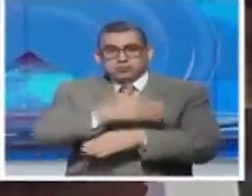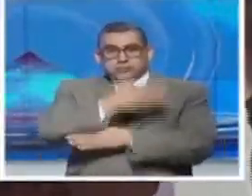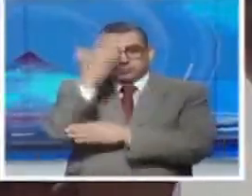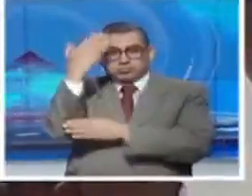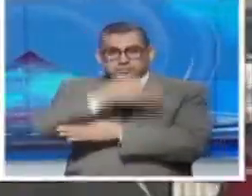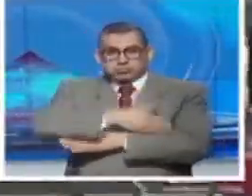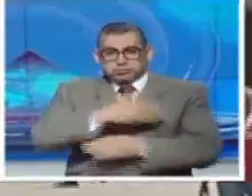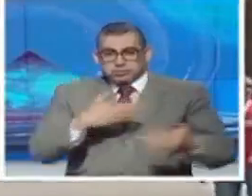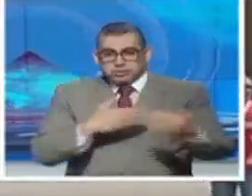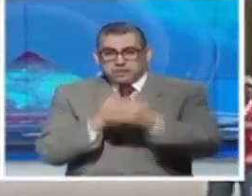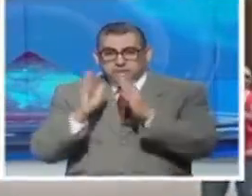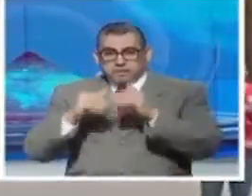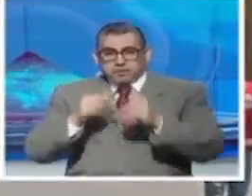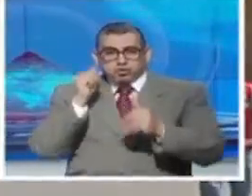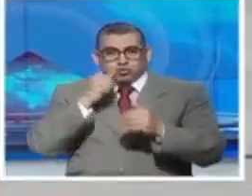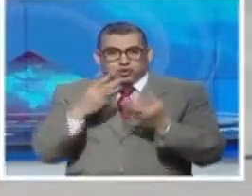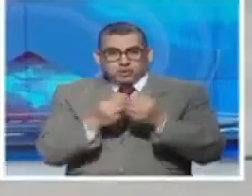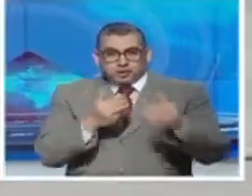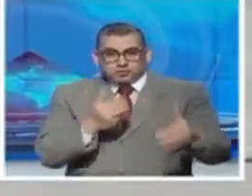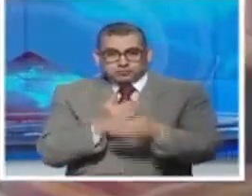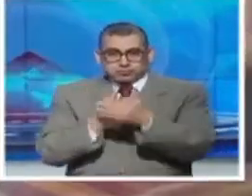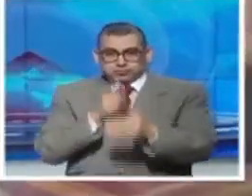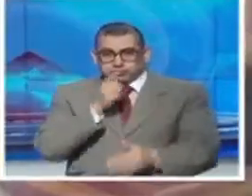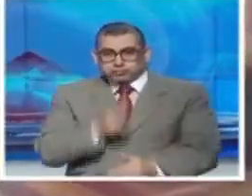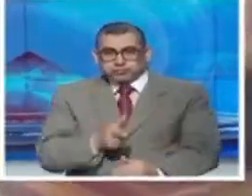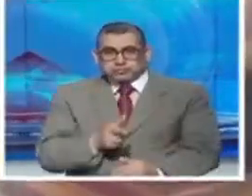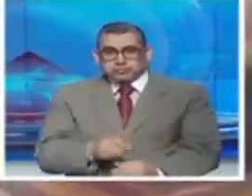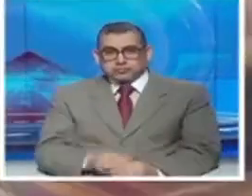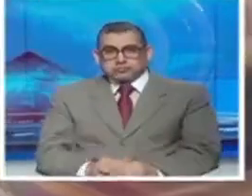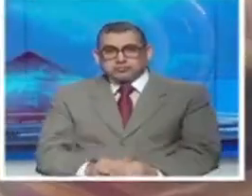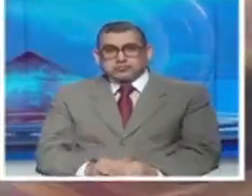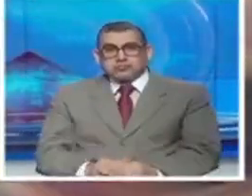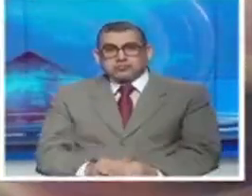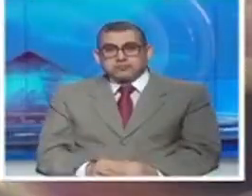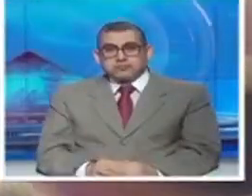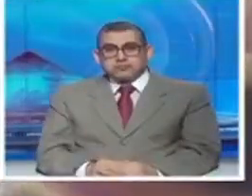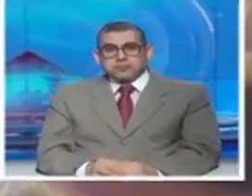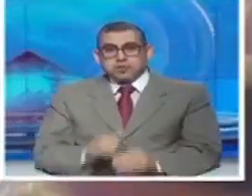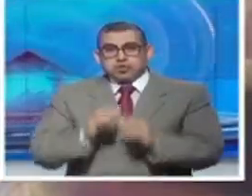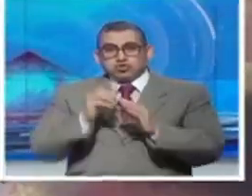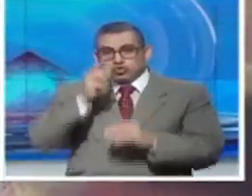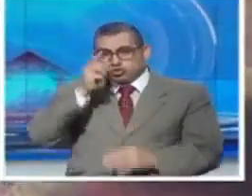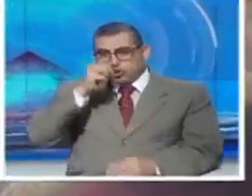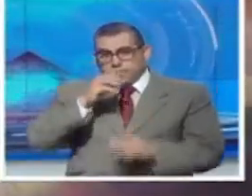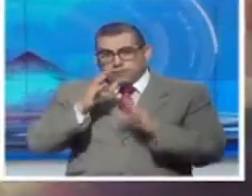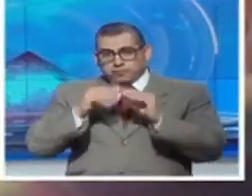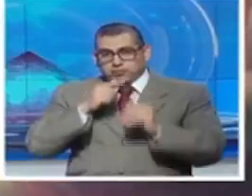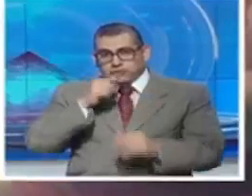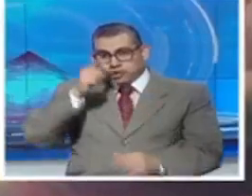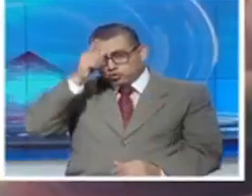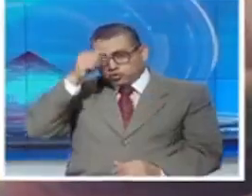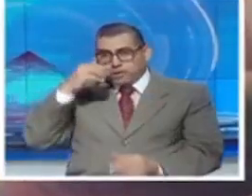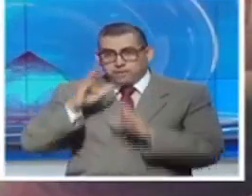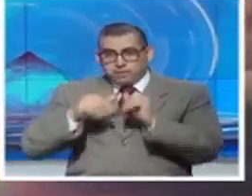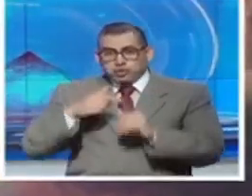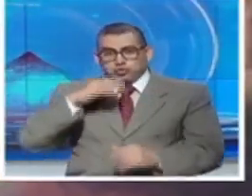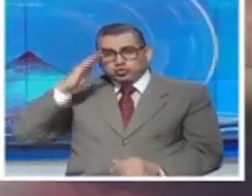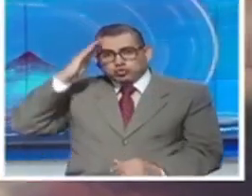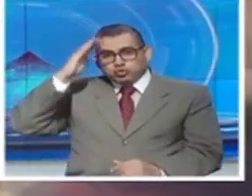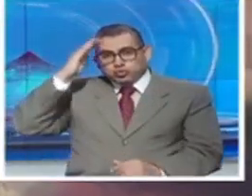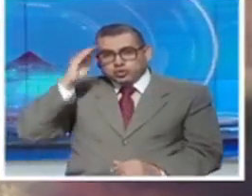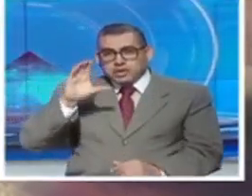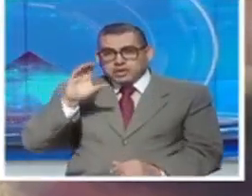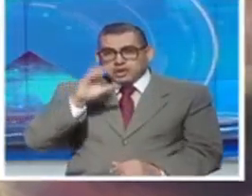المصرية الحدودية مع السودان. رئيس الجمهورية السيد السيسي مشكور جزيل